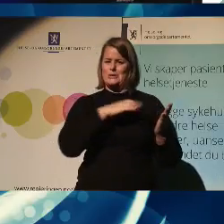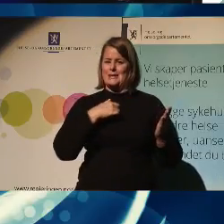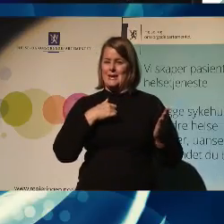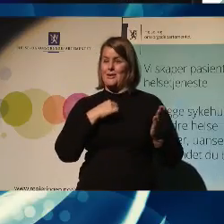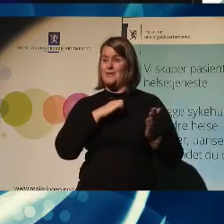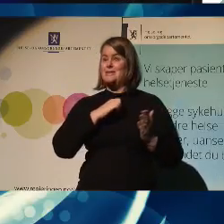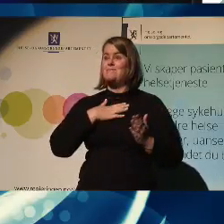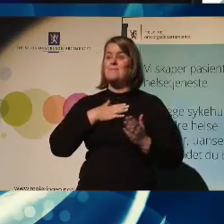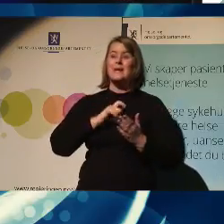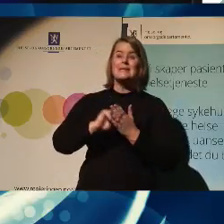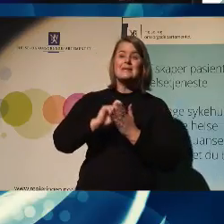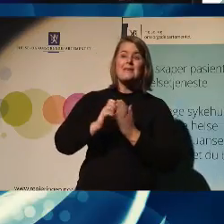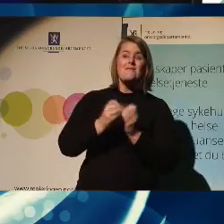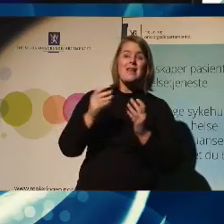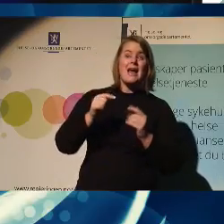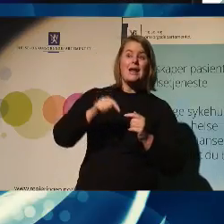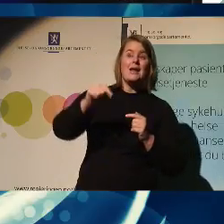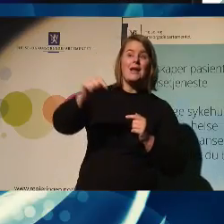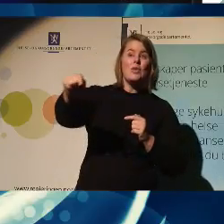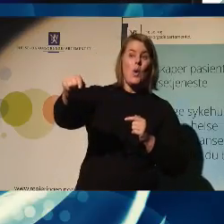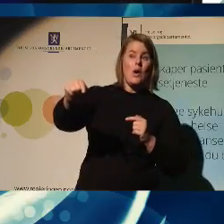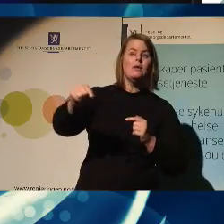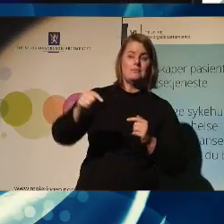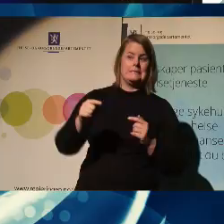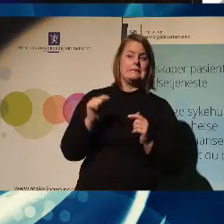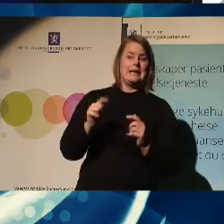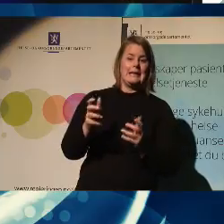flere NOU-er i nåværende regjering, hadde det vært interessant.